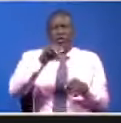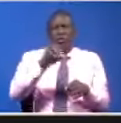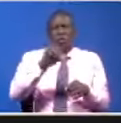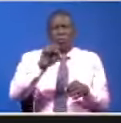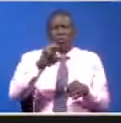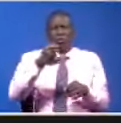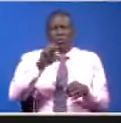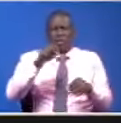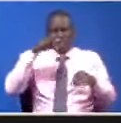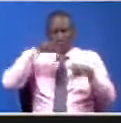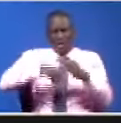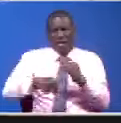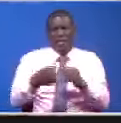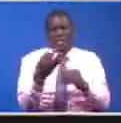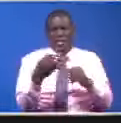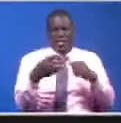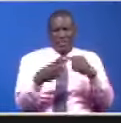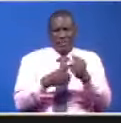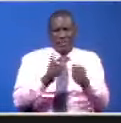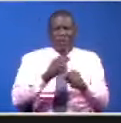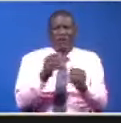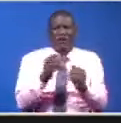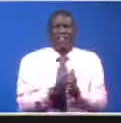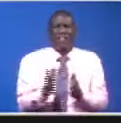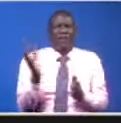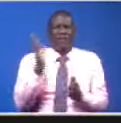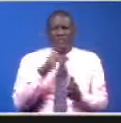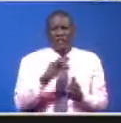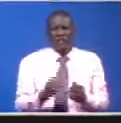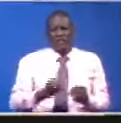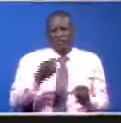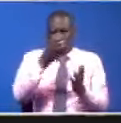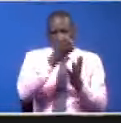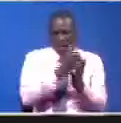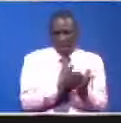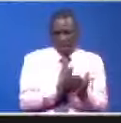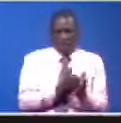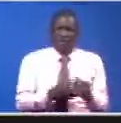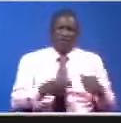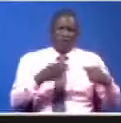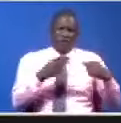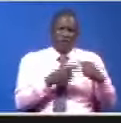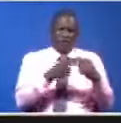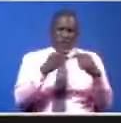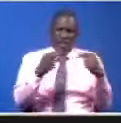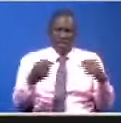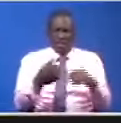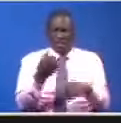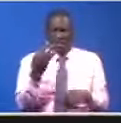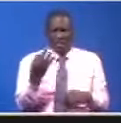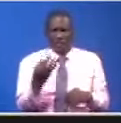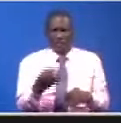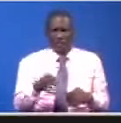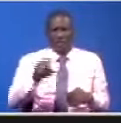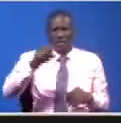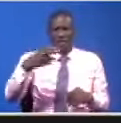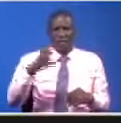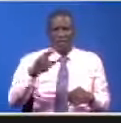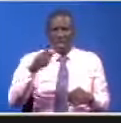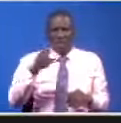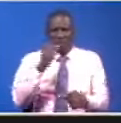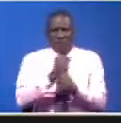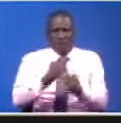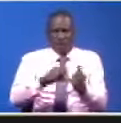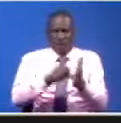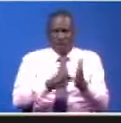Warigi akifunga dakika ya 36 na kumaliza kipindi cha kwanza kwa mabao 7-3. Sharks